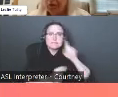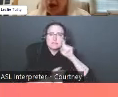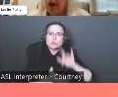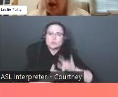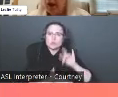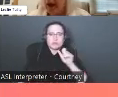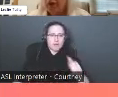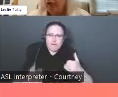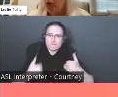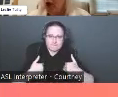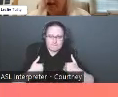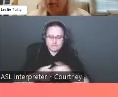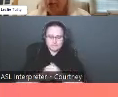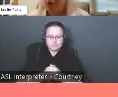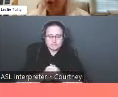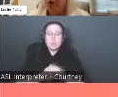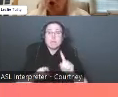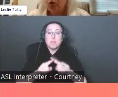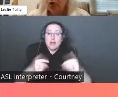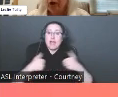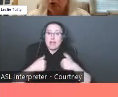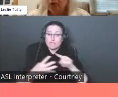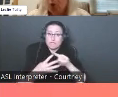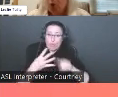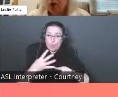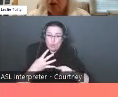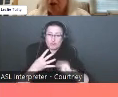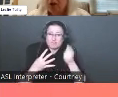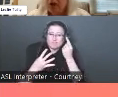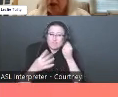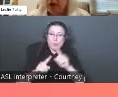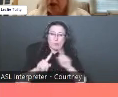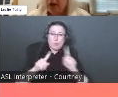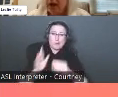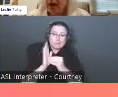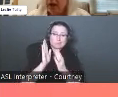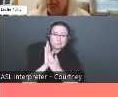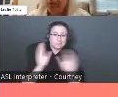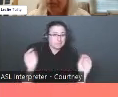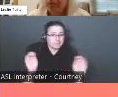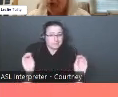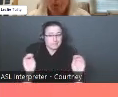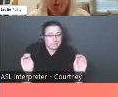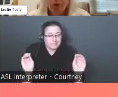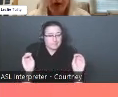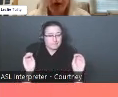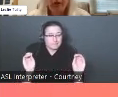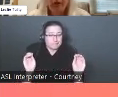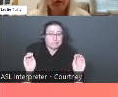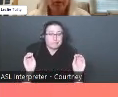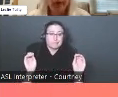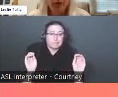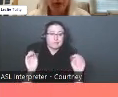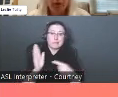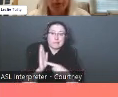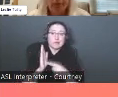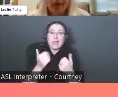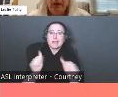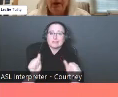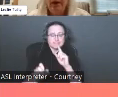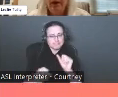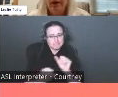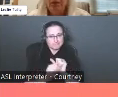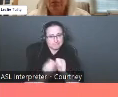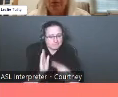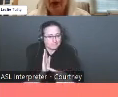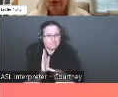conjugale, il n'y avait pas de sous-échelle incluant les agressions sexuelles. Il y a 4, en fait, items, mais qui ne